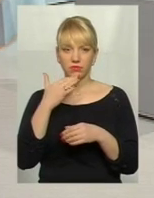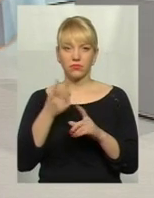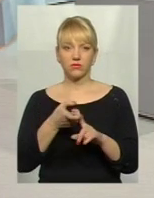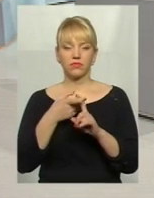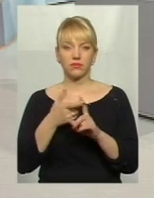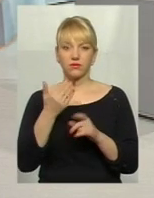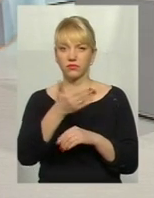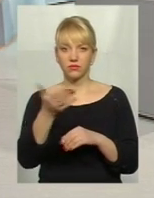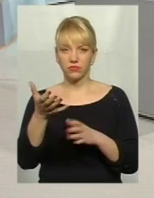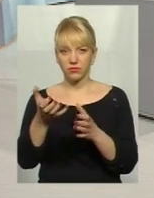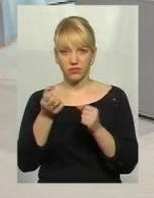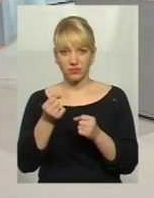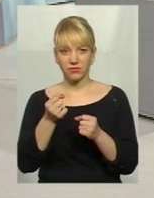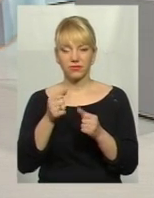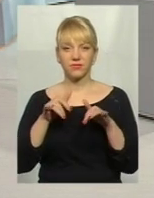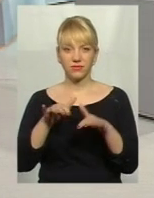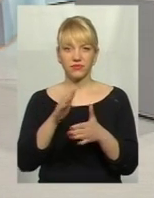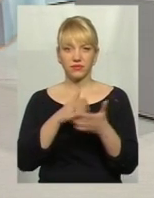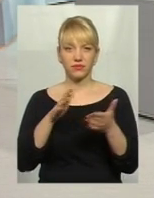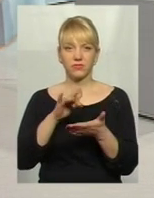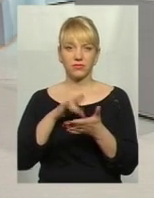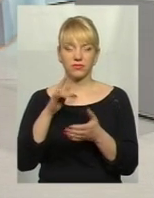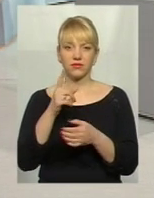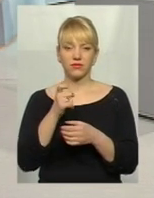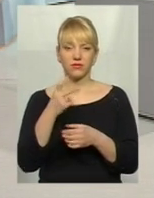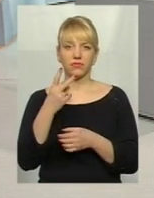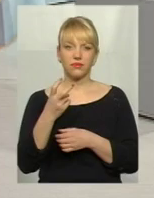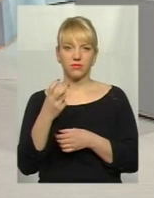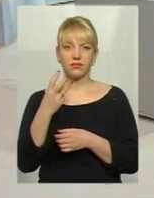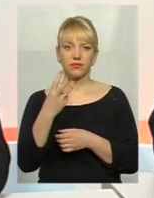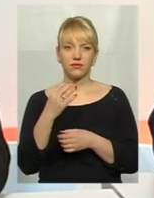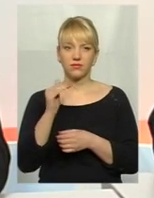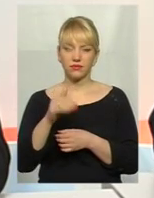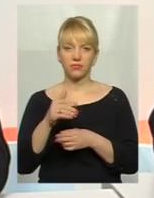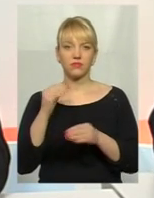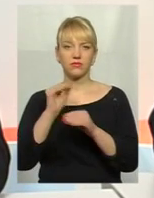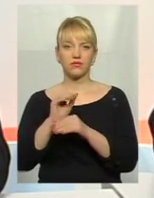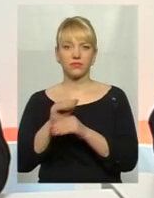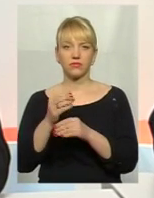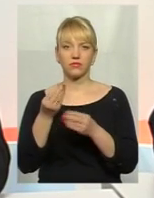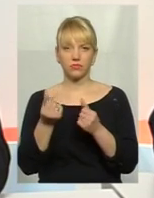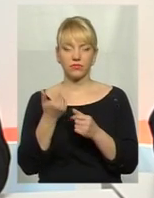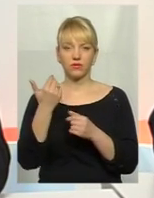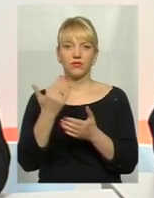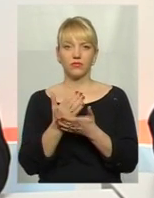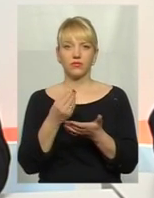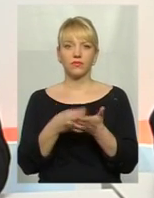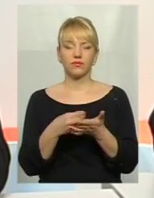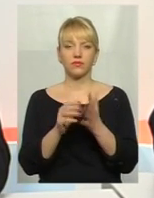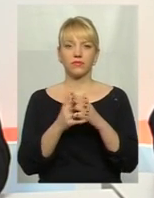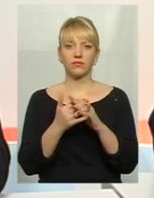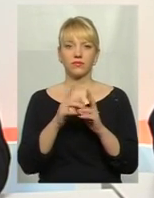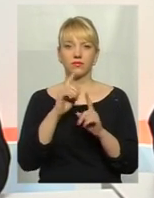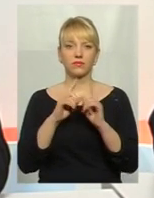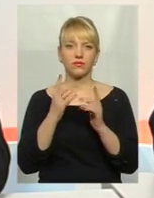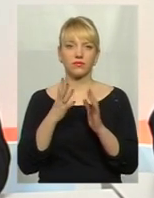вони отримали в ході децентралізації цих 100, 200, 300 тисяч додаткових коштів. Вони мають бюджет сільської ради, в який